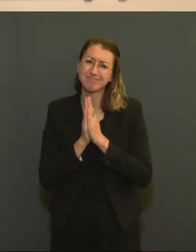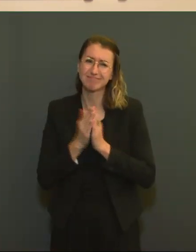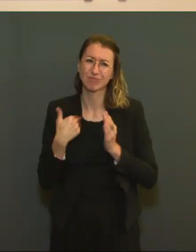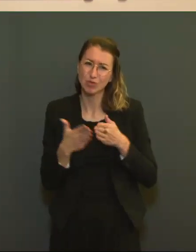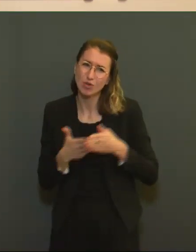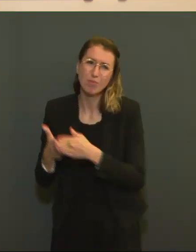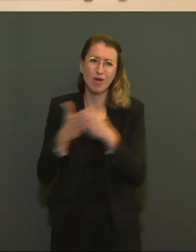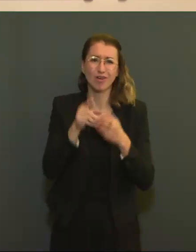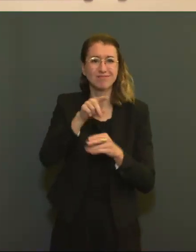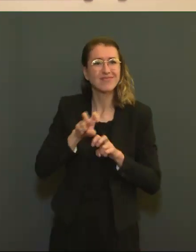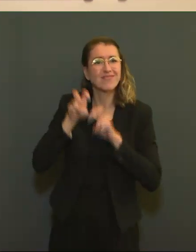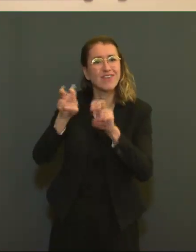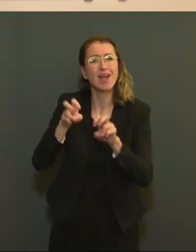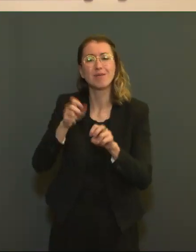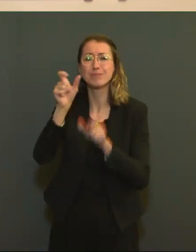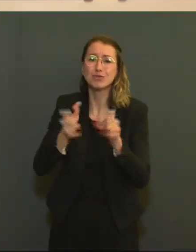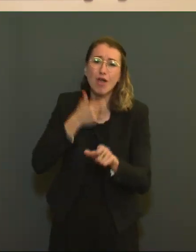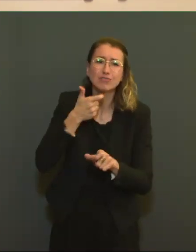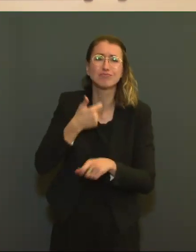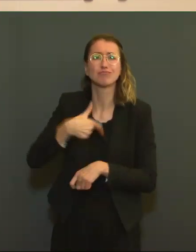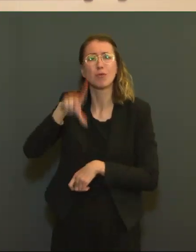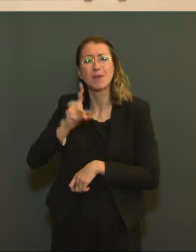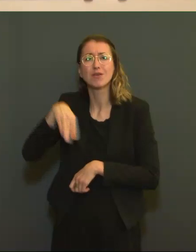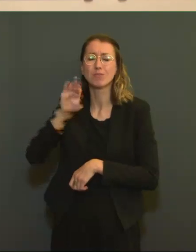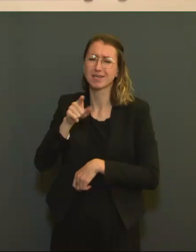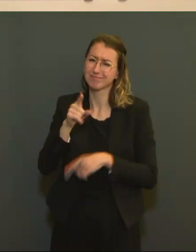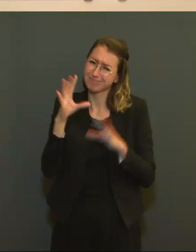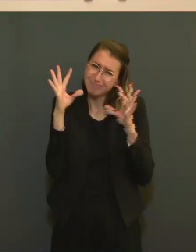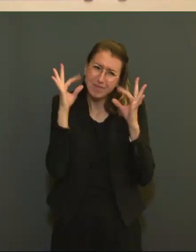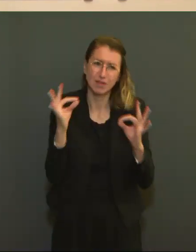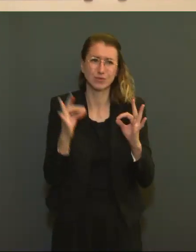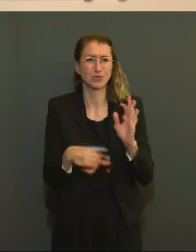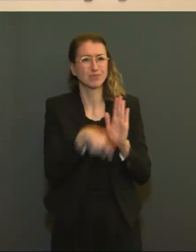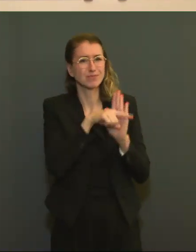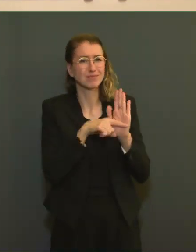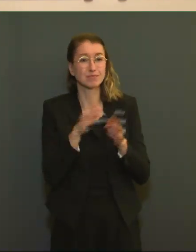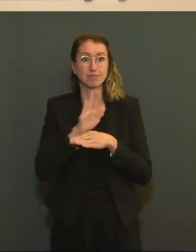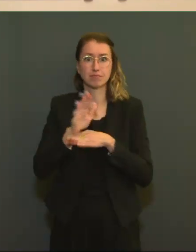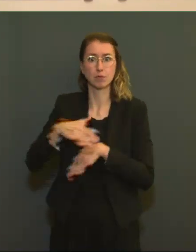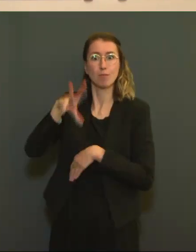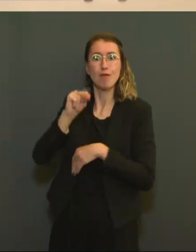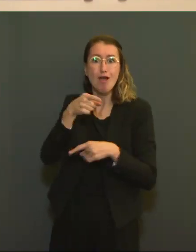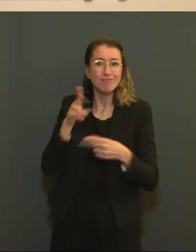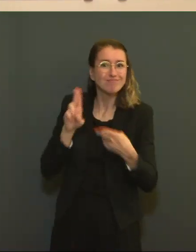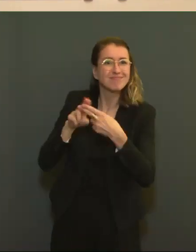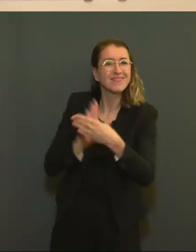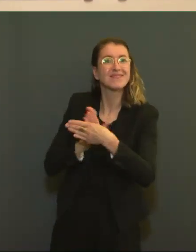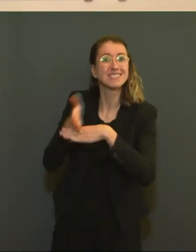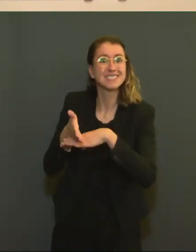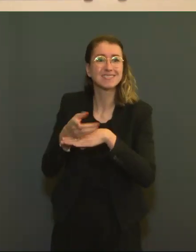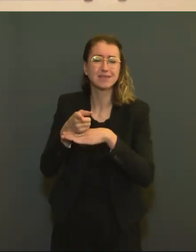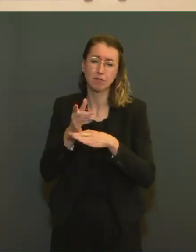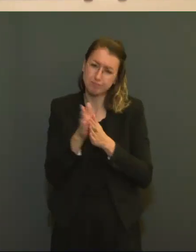personnes plus fragiles et plus âgées, entre autres nos grands-parents par exemple. Lorsqu'on va leur rendre visite, on va se laver les mains, on ne va pas leur rendre